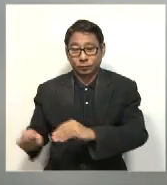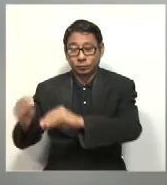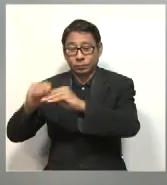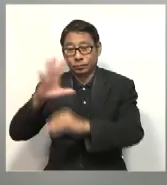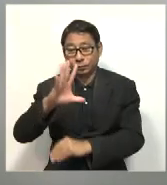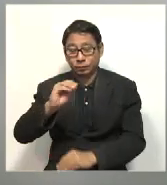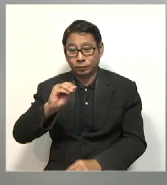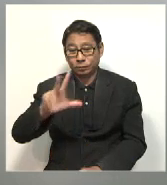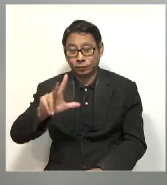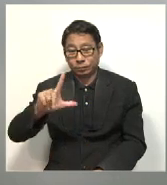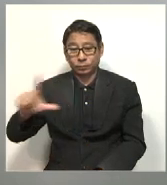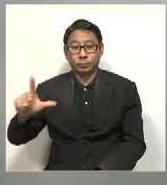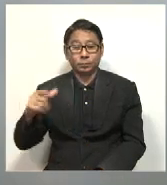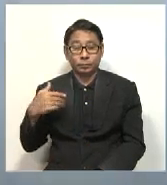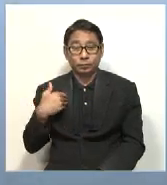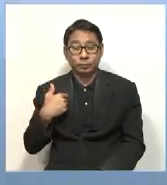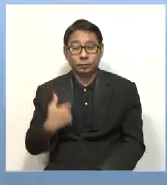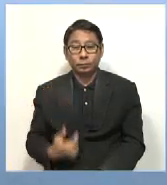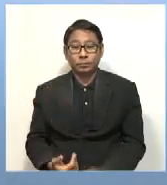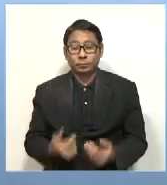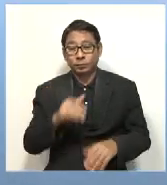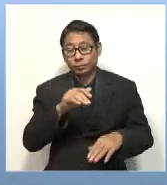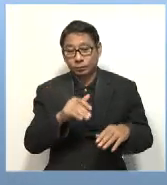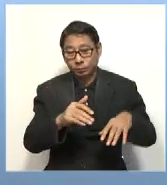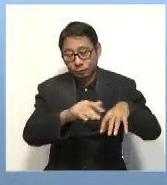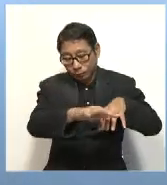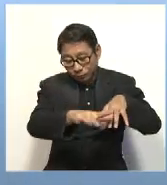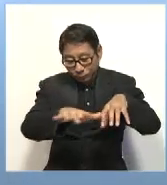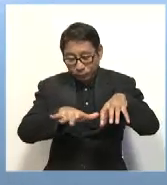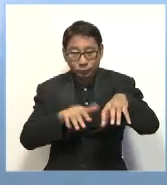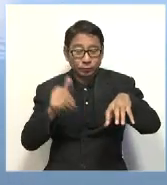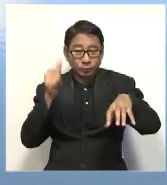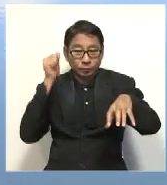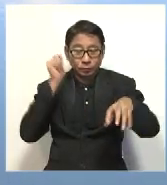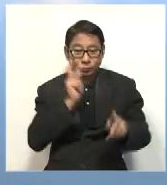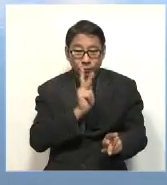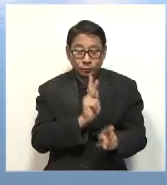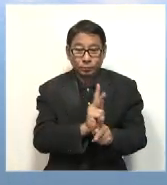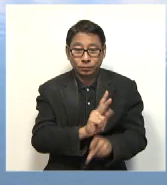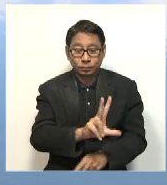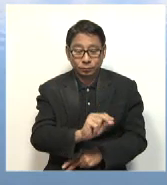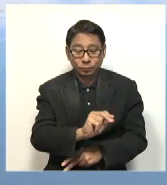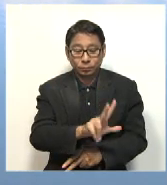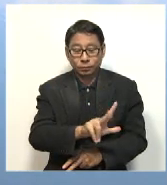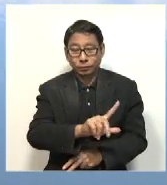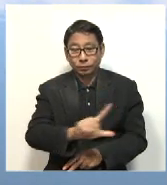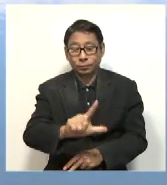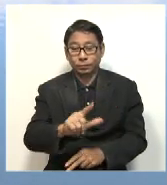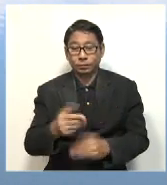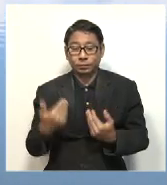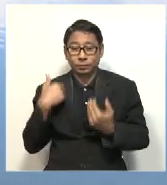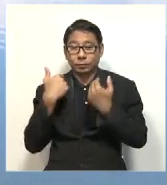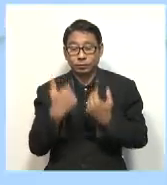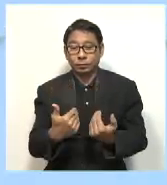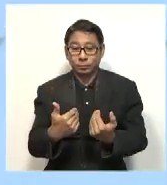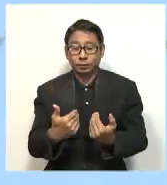53ล้านลูกบาศก์เมตรเลยทีเดียวนะครับโดยปริมาณน้ำในกว้านพะเยาแต่เดิมจัดเก็บสูงสุดเพียง33ล้าน 840,000 ลูกบ